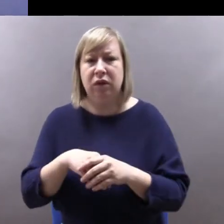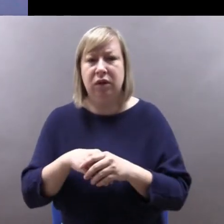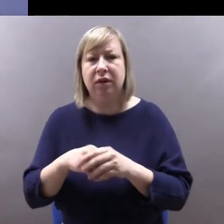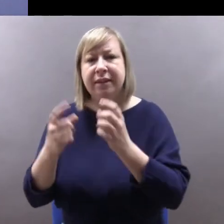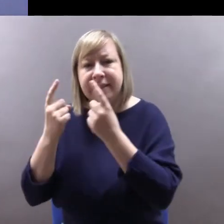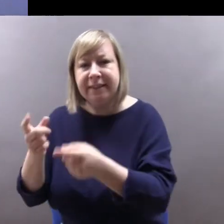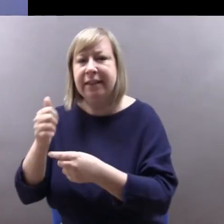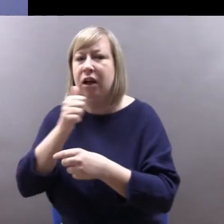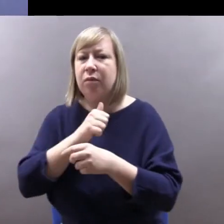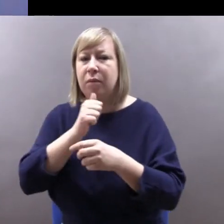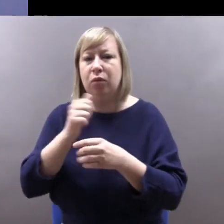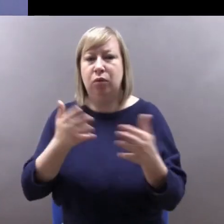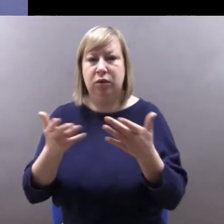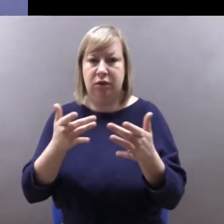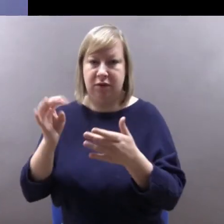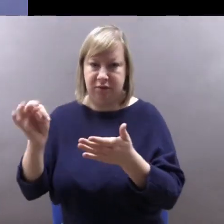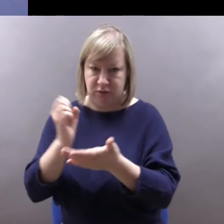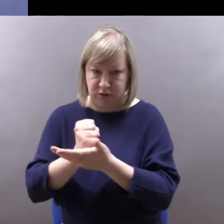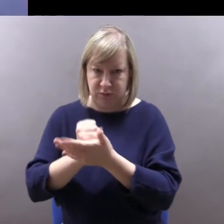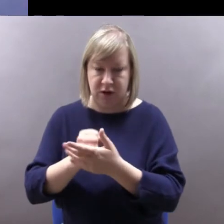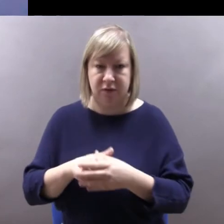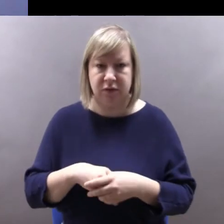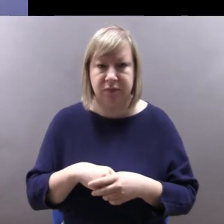próbowały załatwiać swoje sprawy. Oczywiście